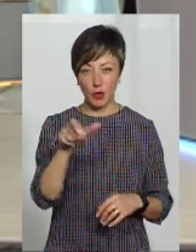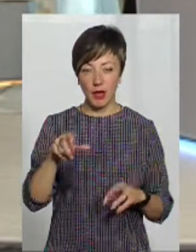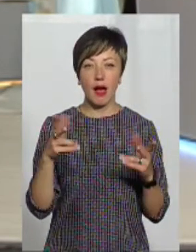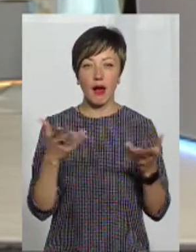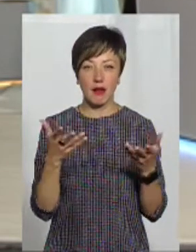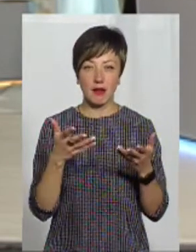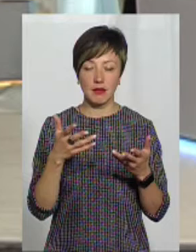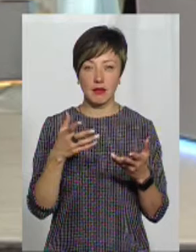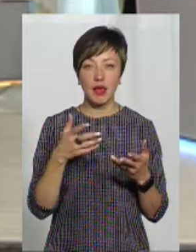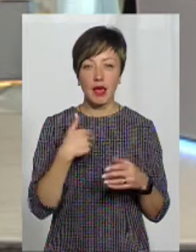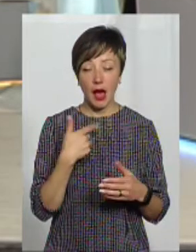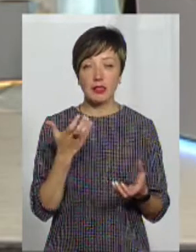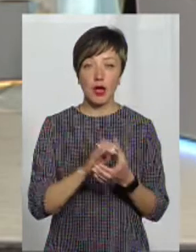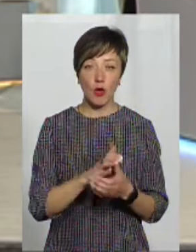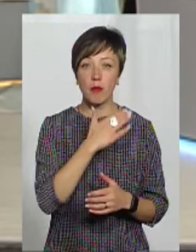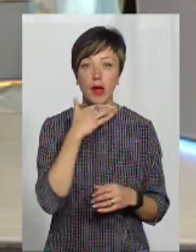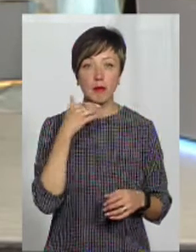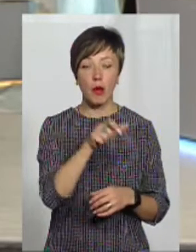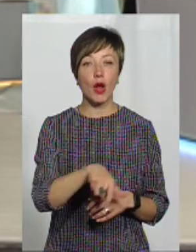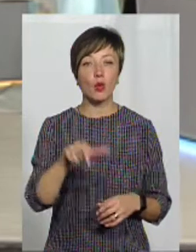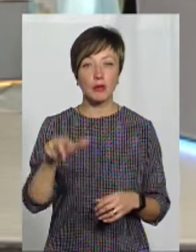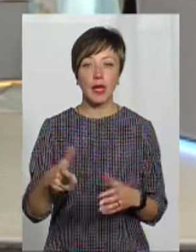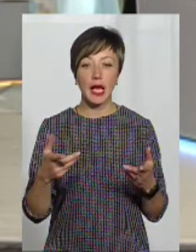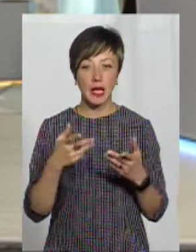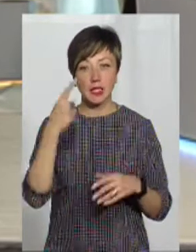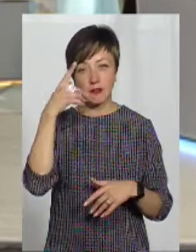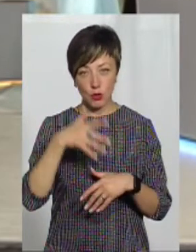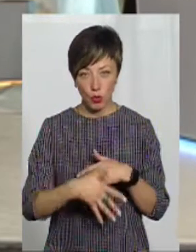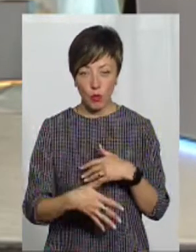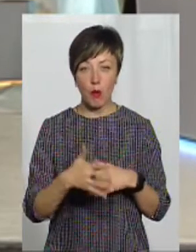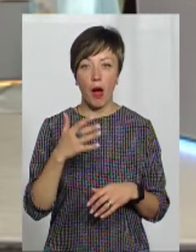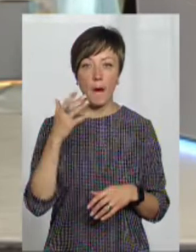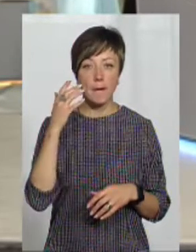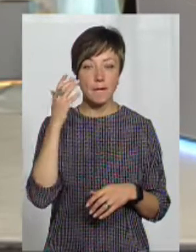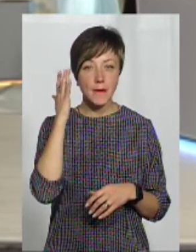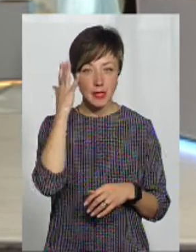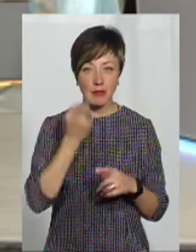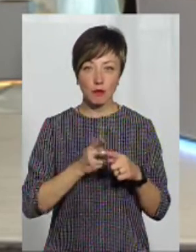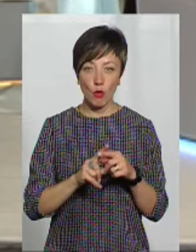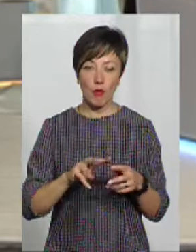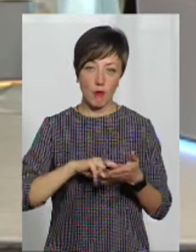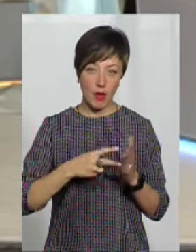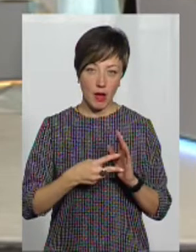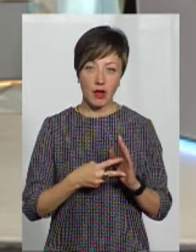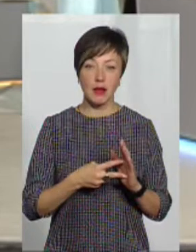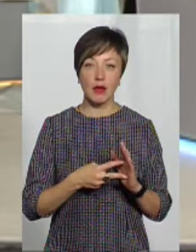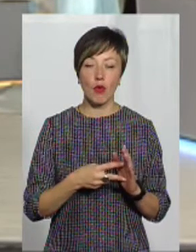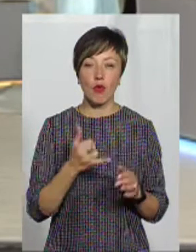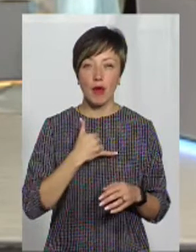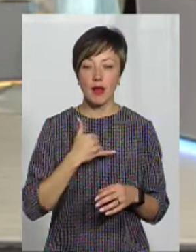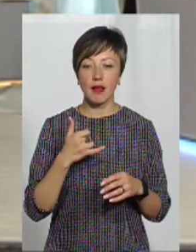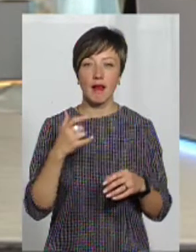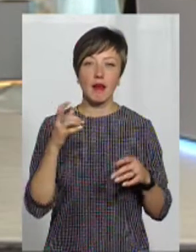Я знайомий, чесно, з дуже багатьма людьми, які свідомо мислять в цьому плані. У мене